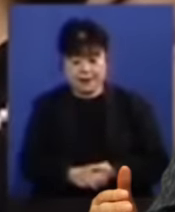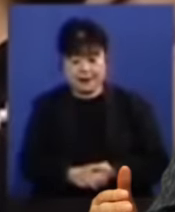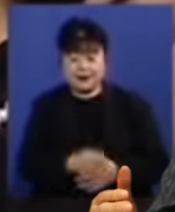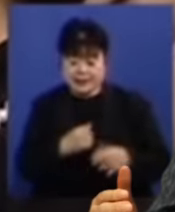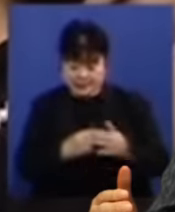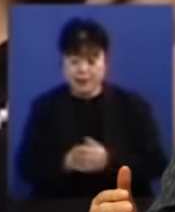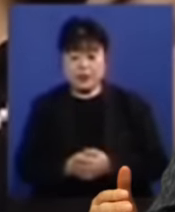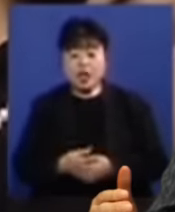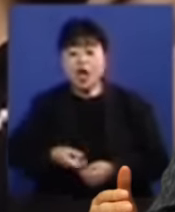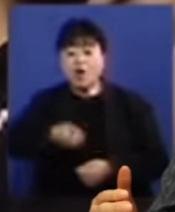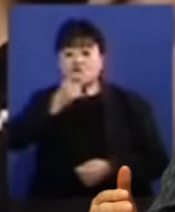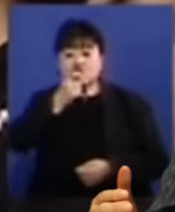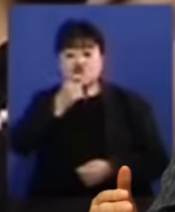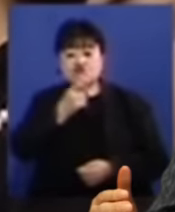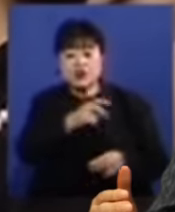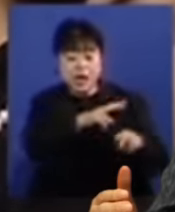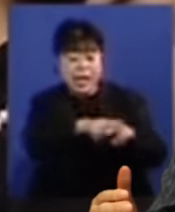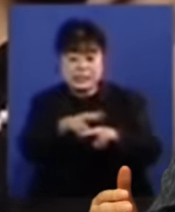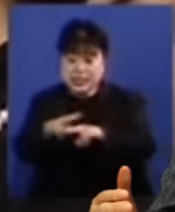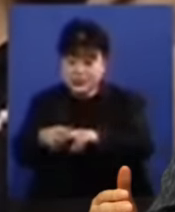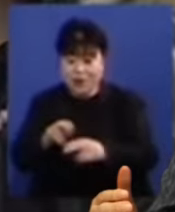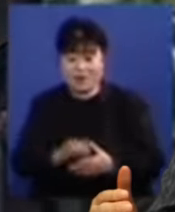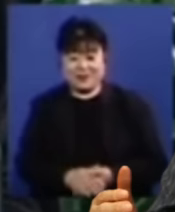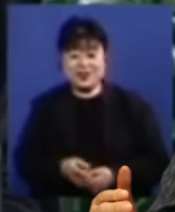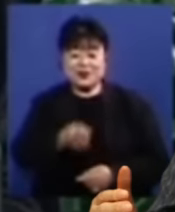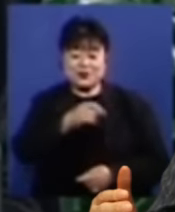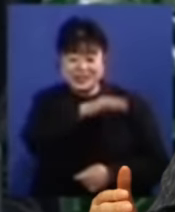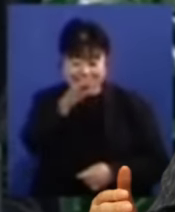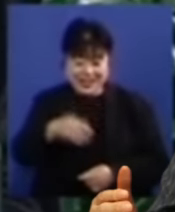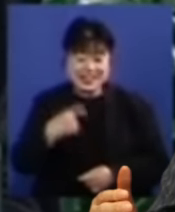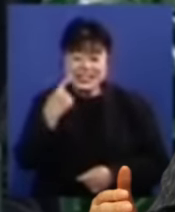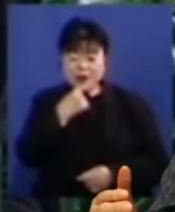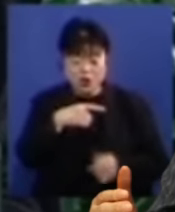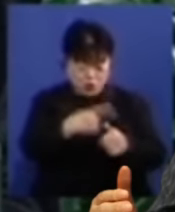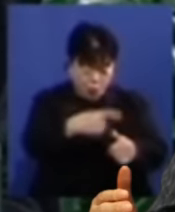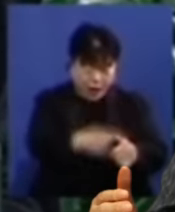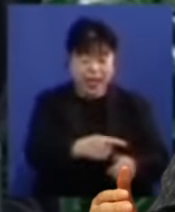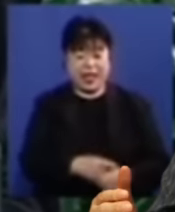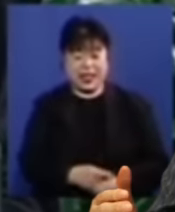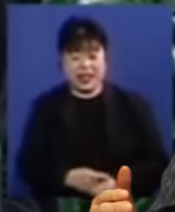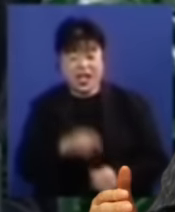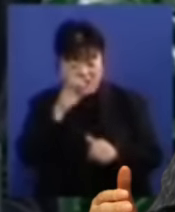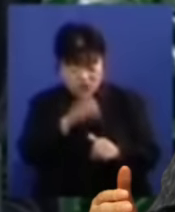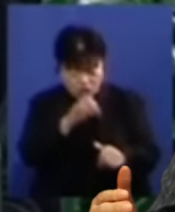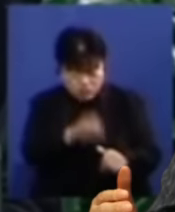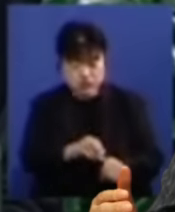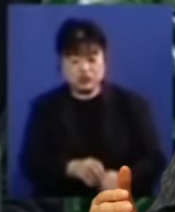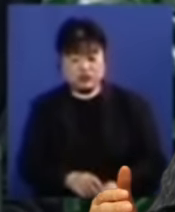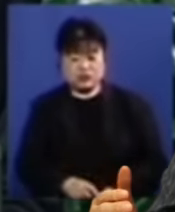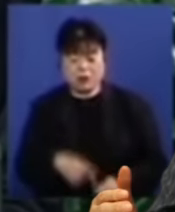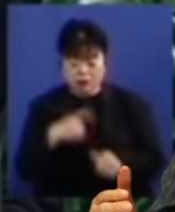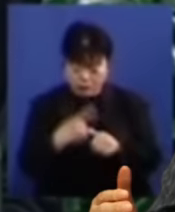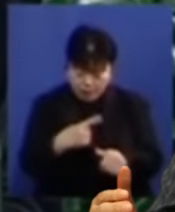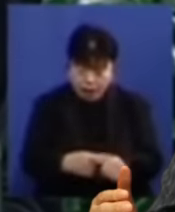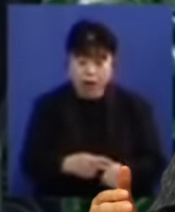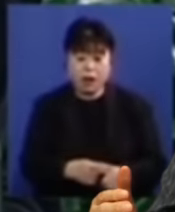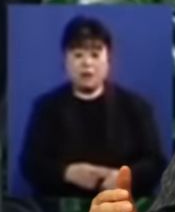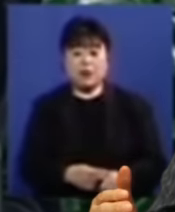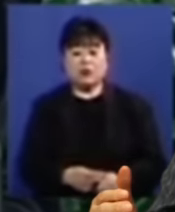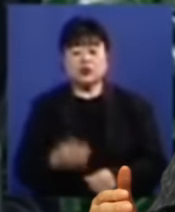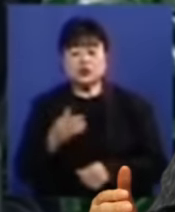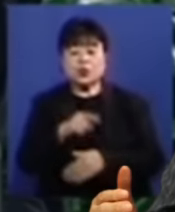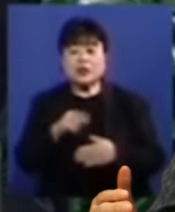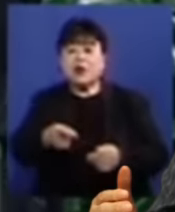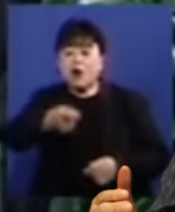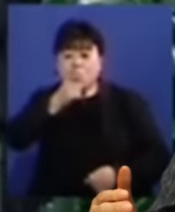그러면 우리 물들이 여기 앉아있는데 우리가 입에서 욕을 하고 저주를 하고 비난을 하면은 우리 속에